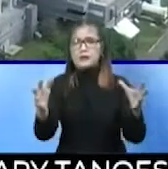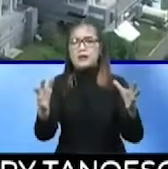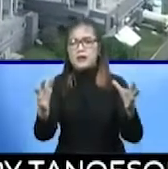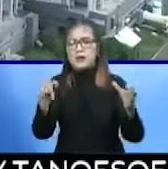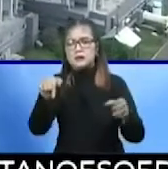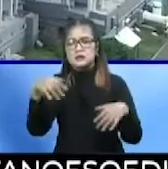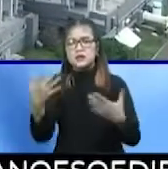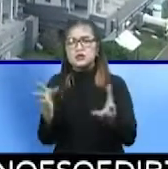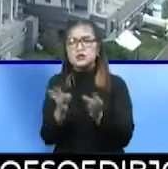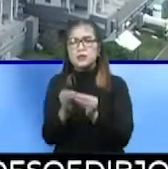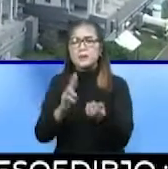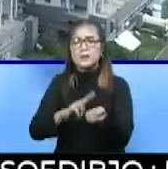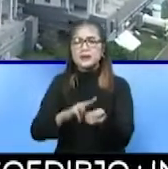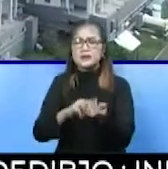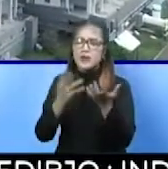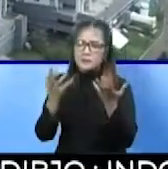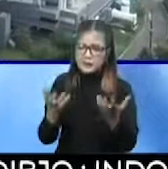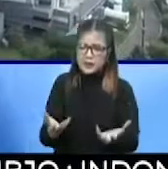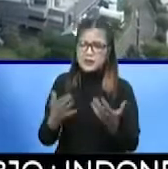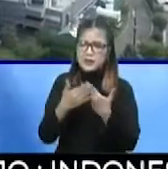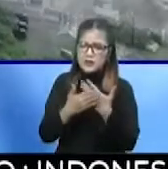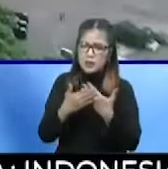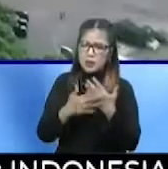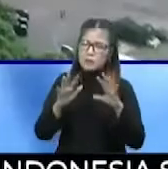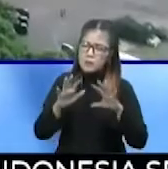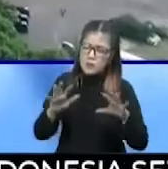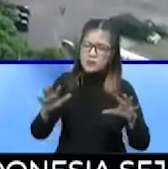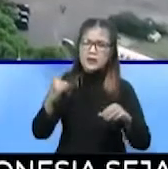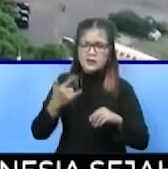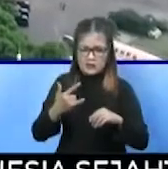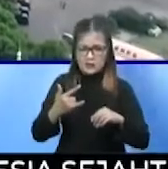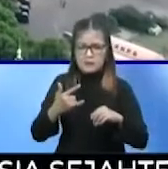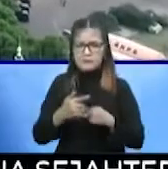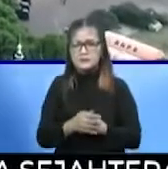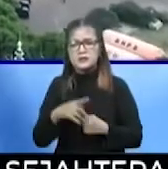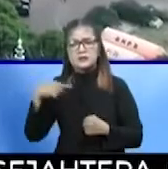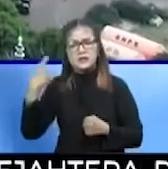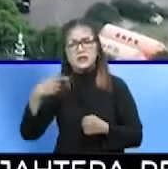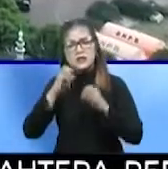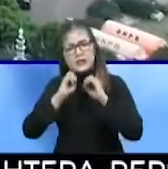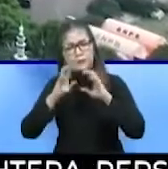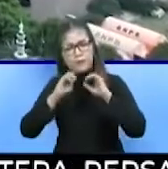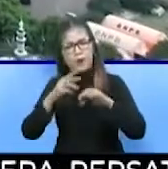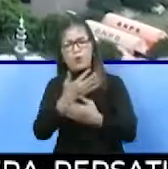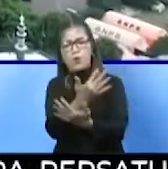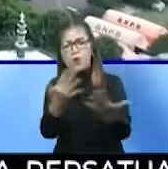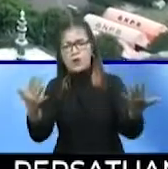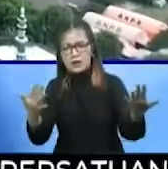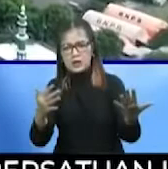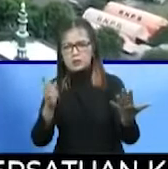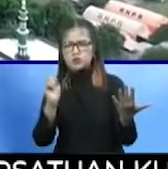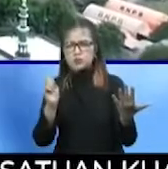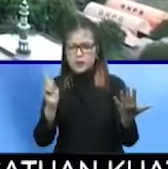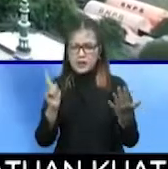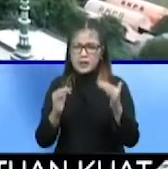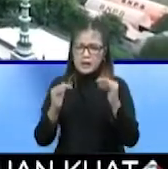tetap banyak juga jadinya pasien yang dirawat. Jadi himbauan saya kepada masyarakat, karena memang sudah diprediksi